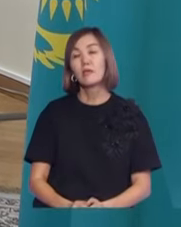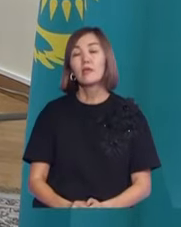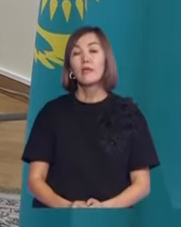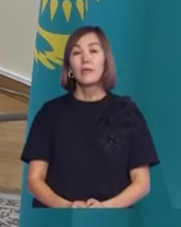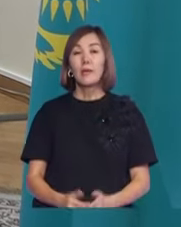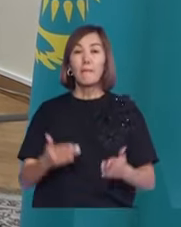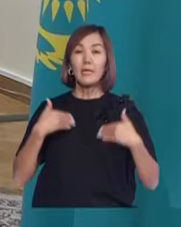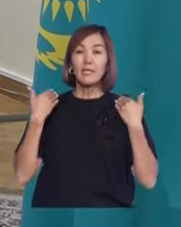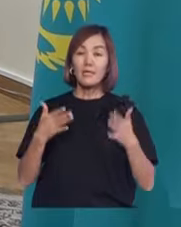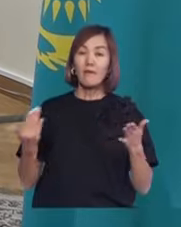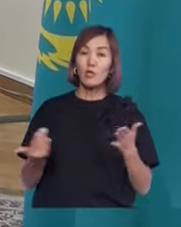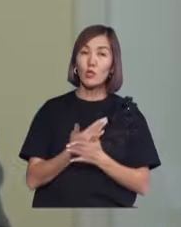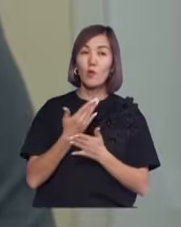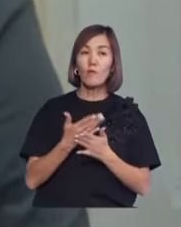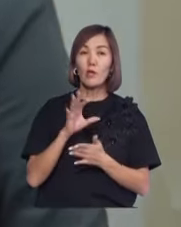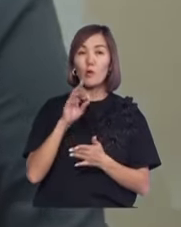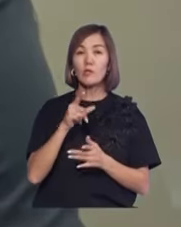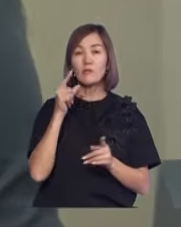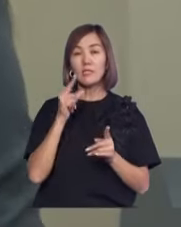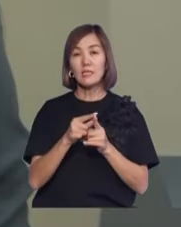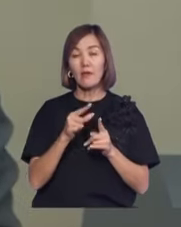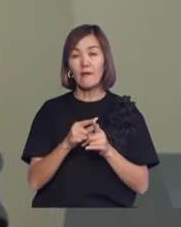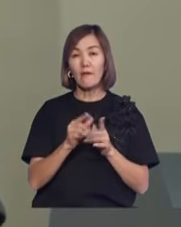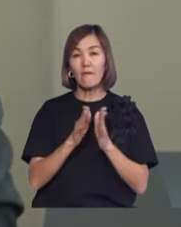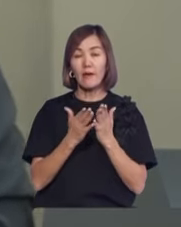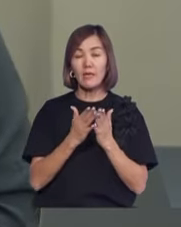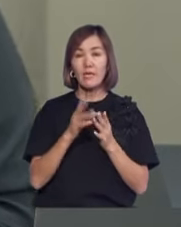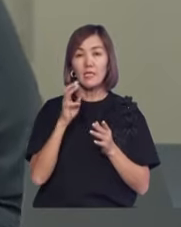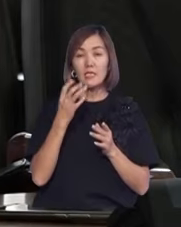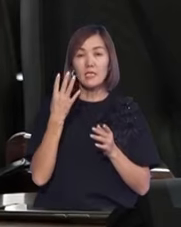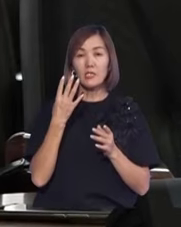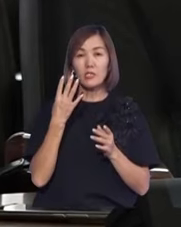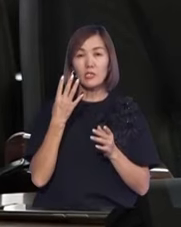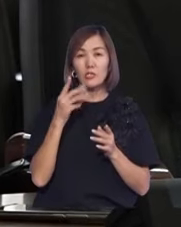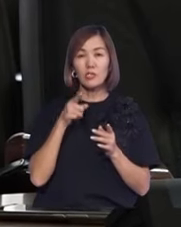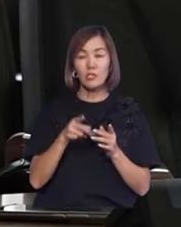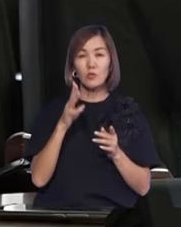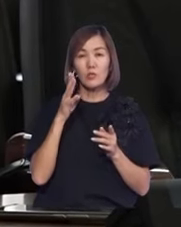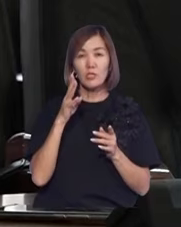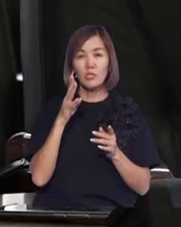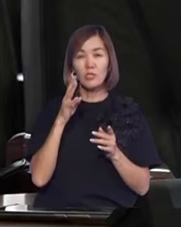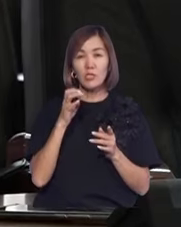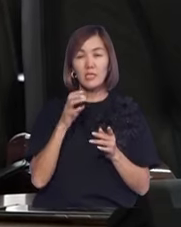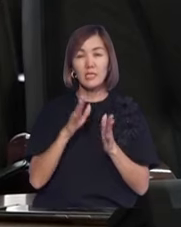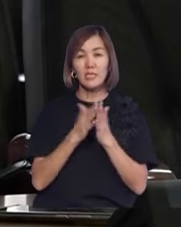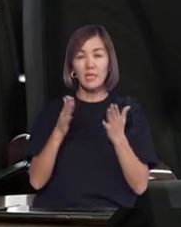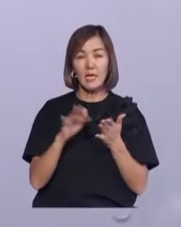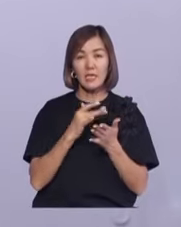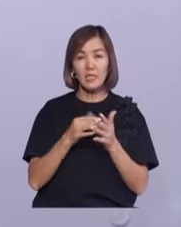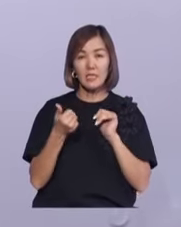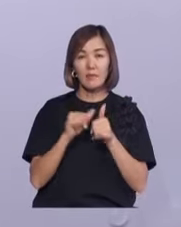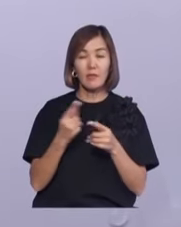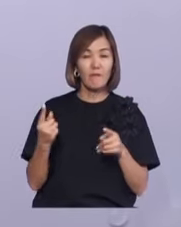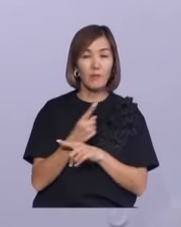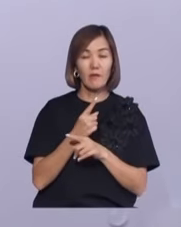был представлен новый оксфордский словарь объемом в 1300 страниц, подготовленный Национальным бюро переводов и